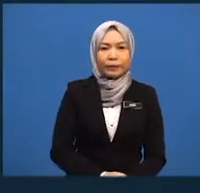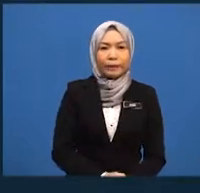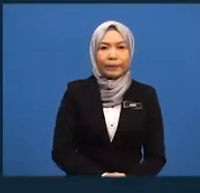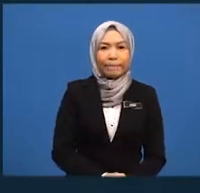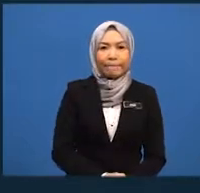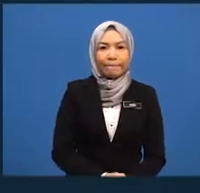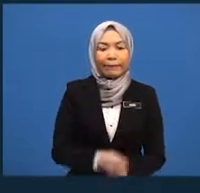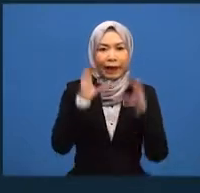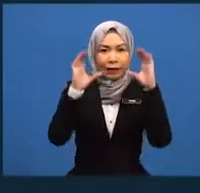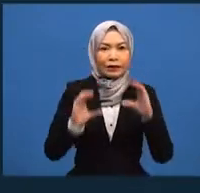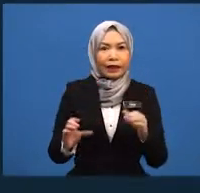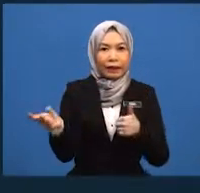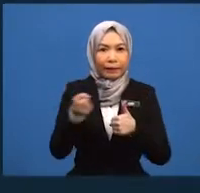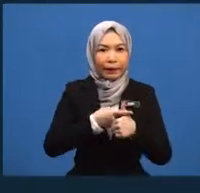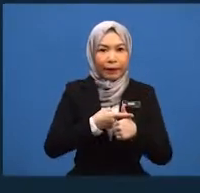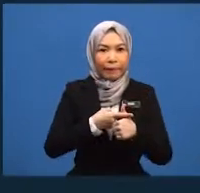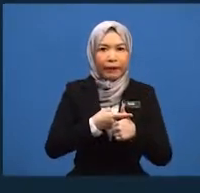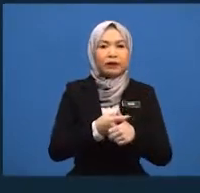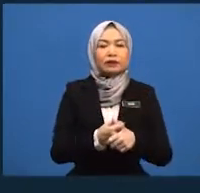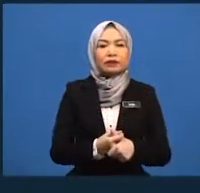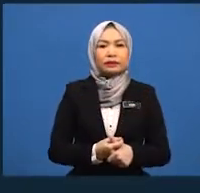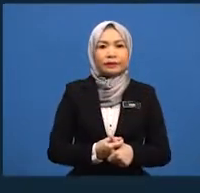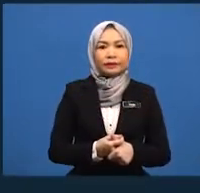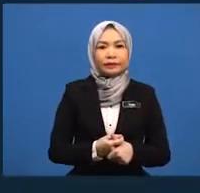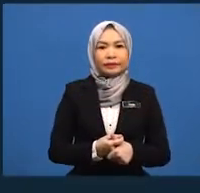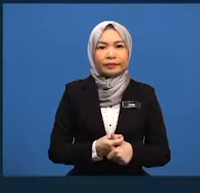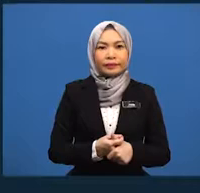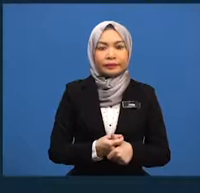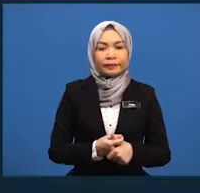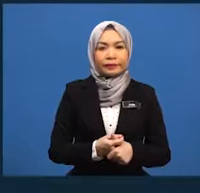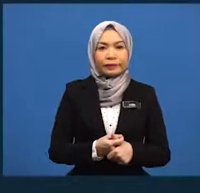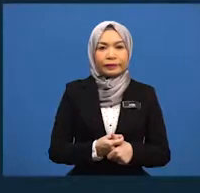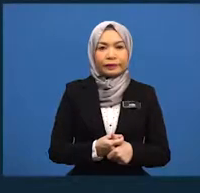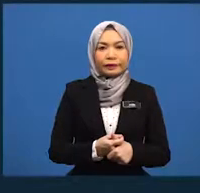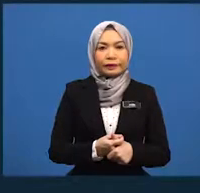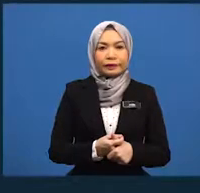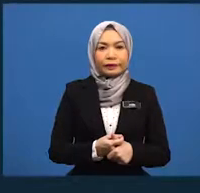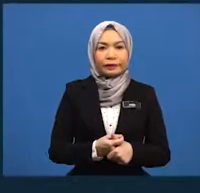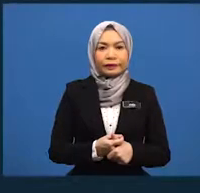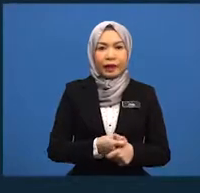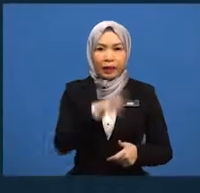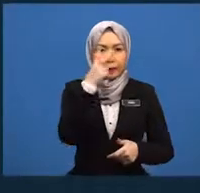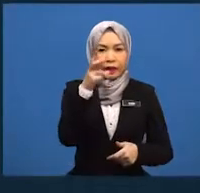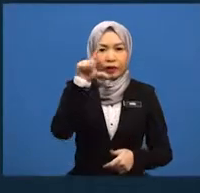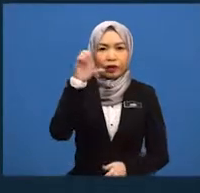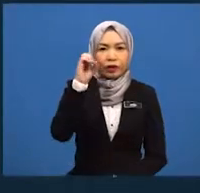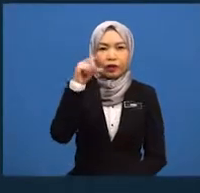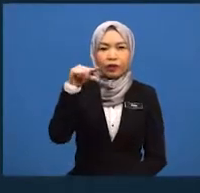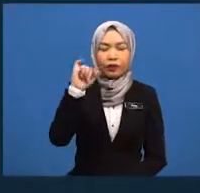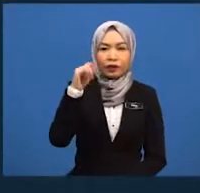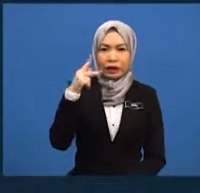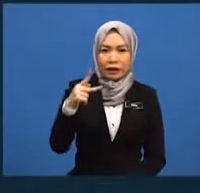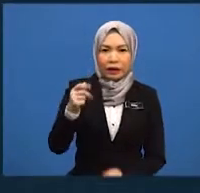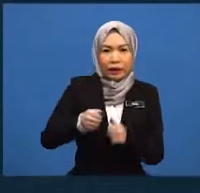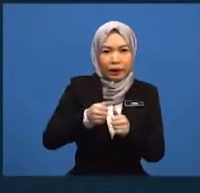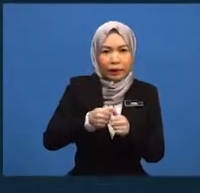Kaedah pertama adalah teknik semakan meja. Teknik ini menyemak logik setiap langkah